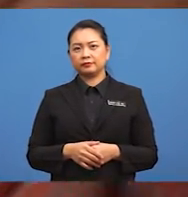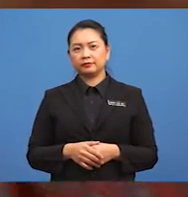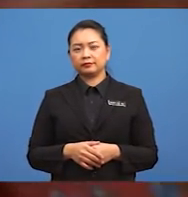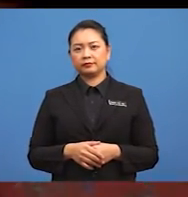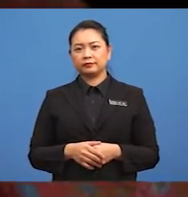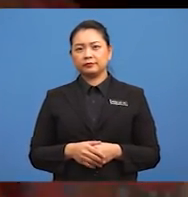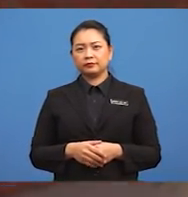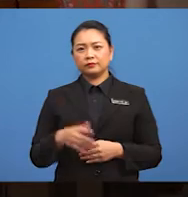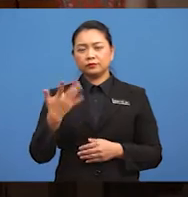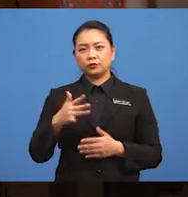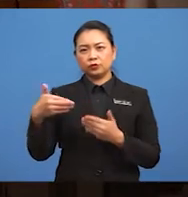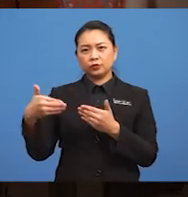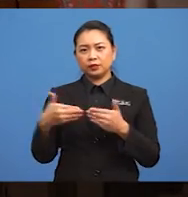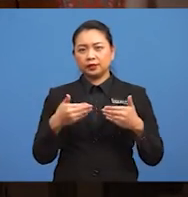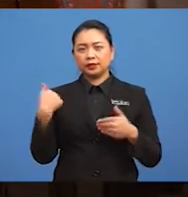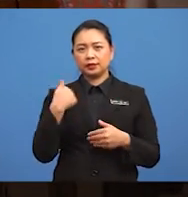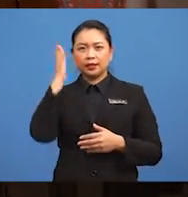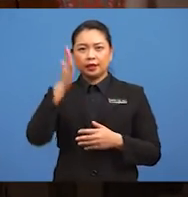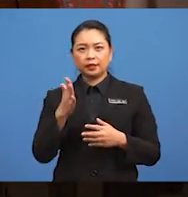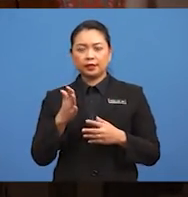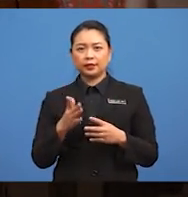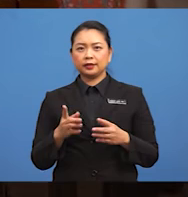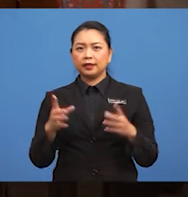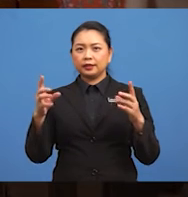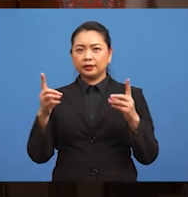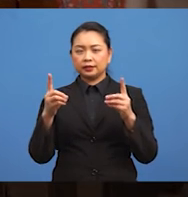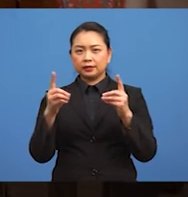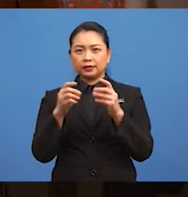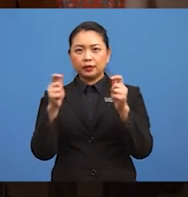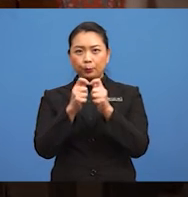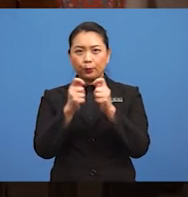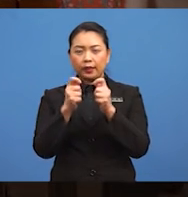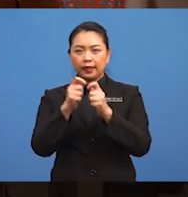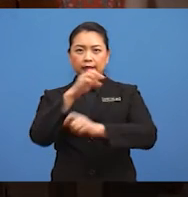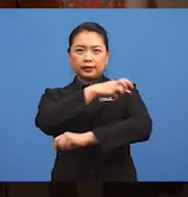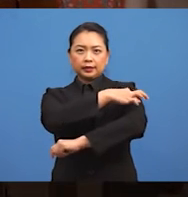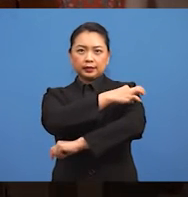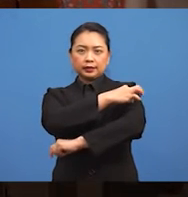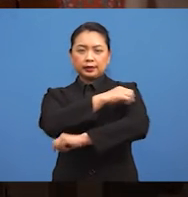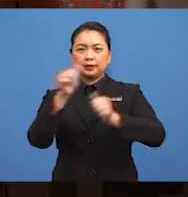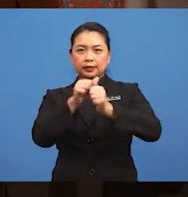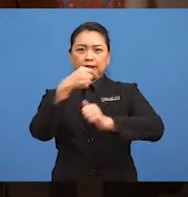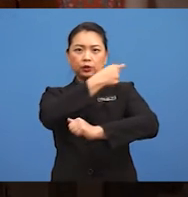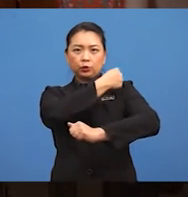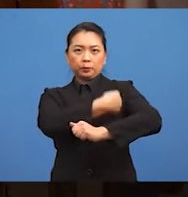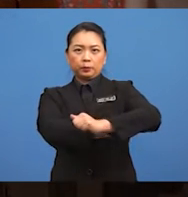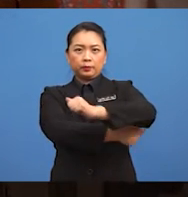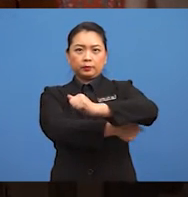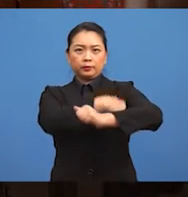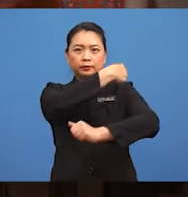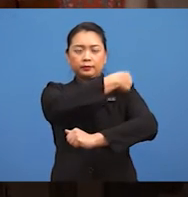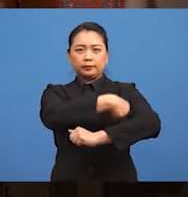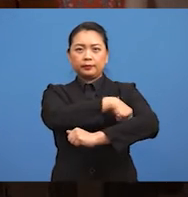Untuk seterusnya, kita akan mencantumkan lengan dengan lubang lengan